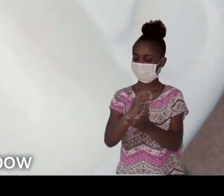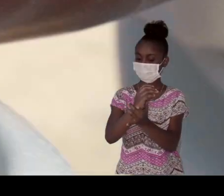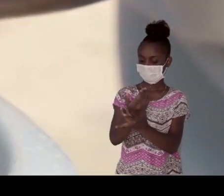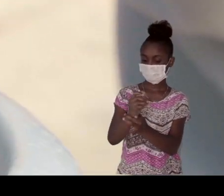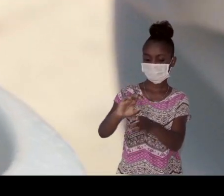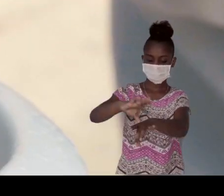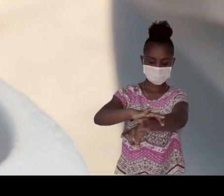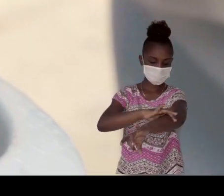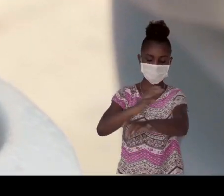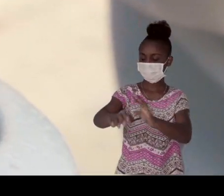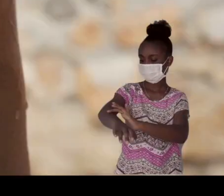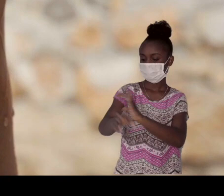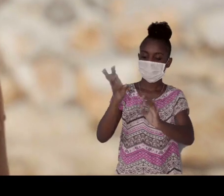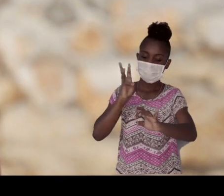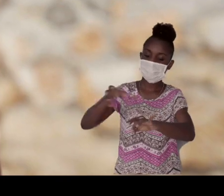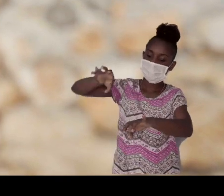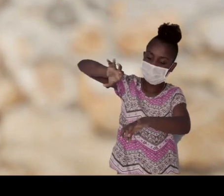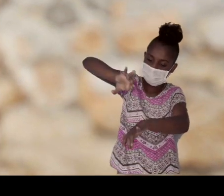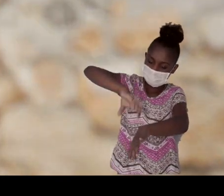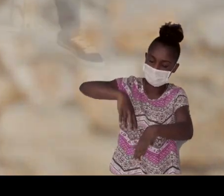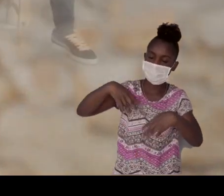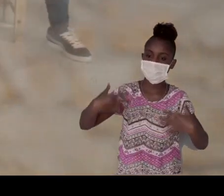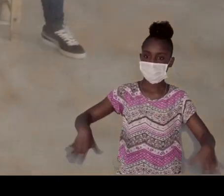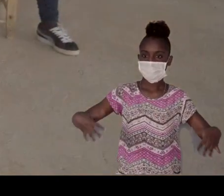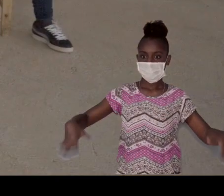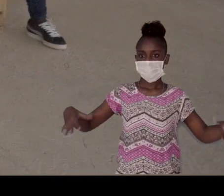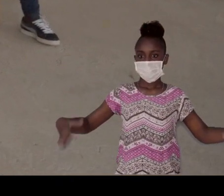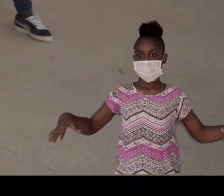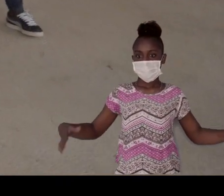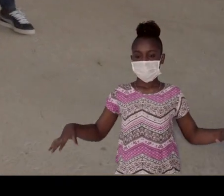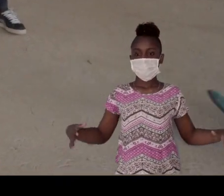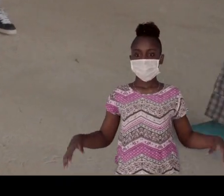nan coude, rincer main quitter le sécher pour colle.